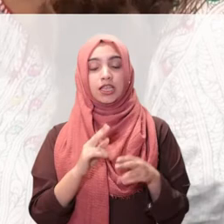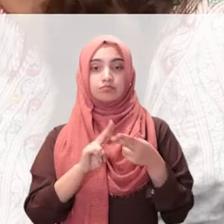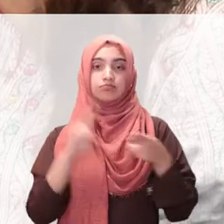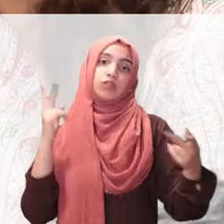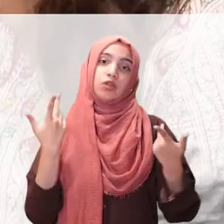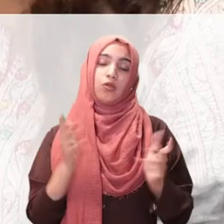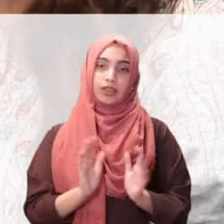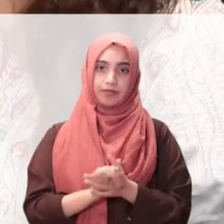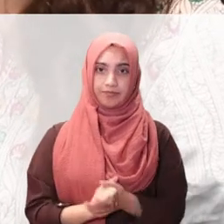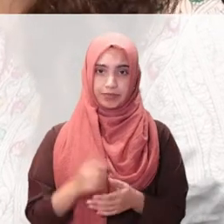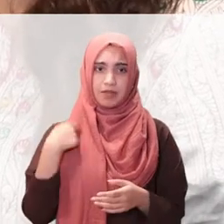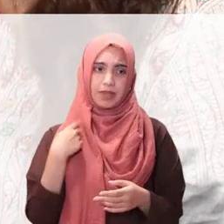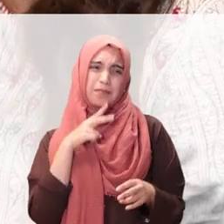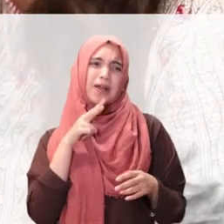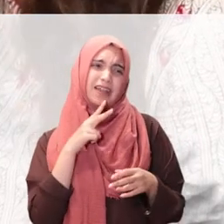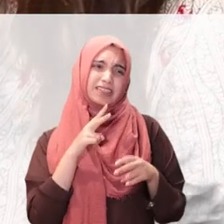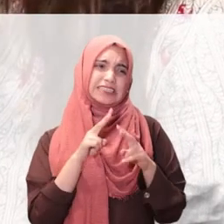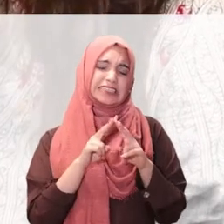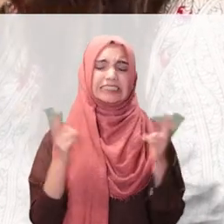इज द